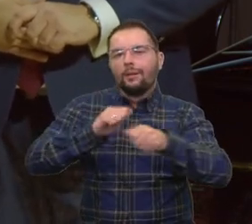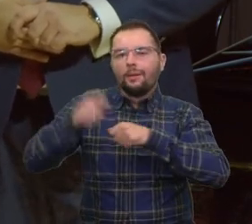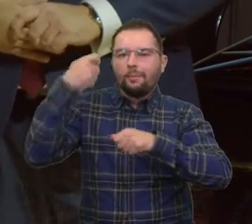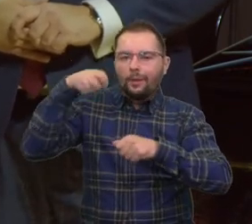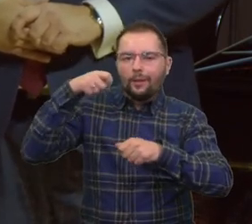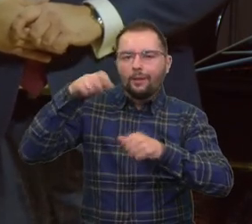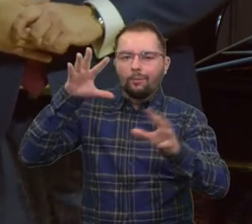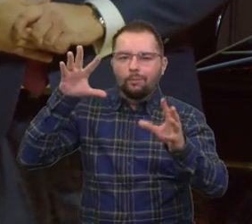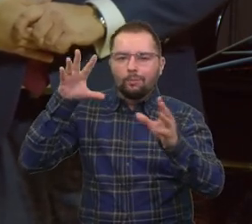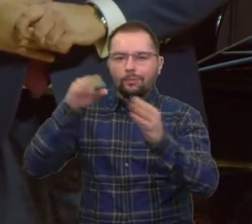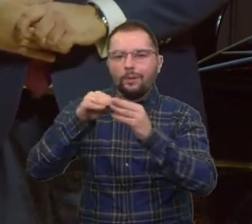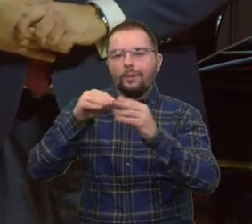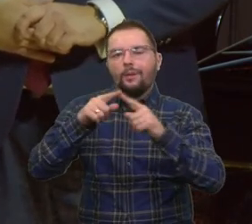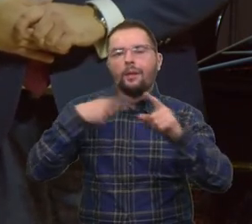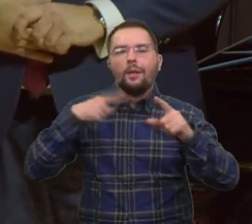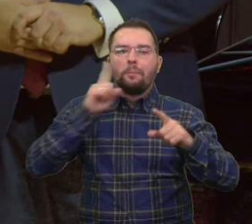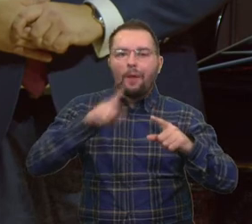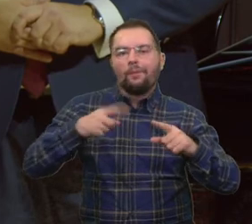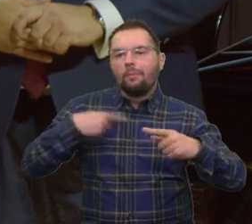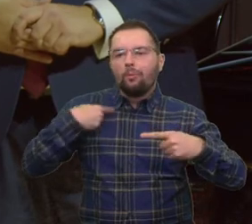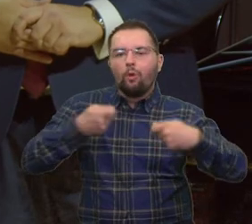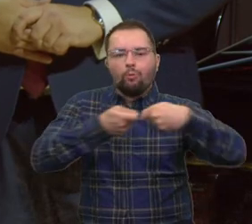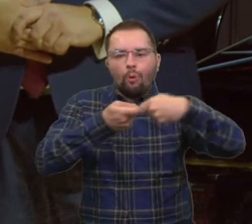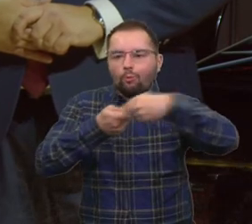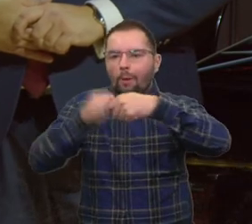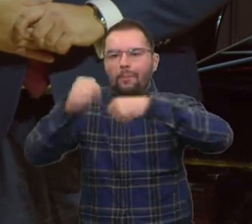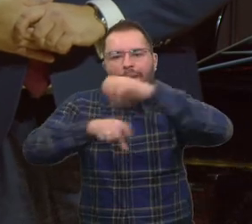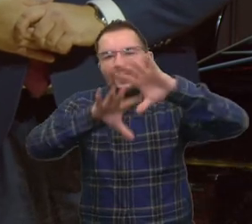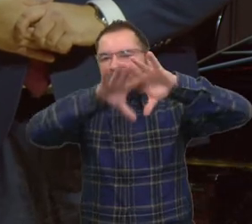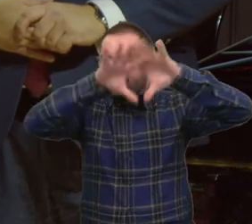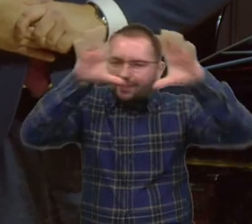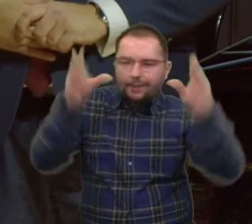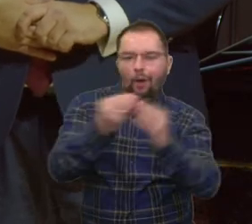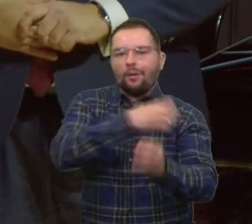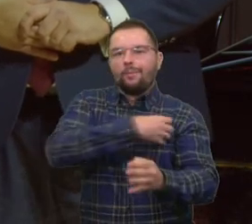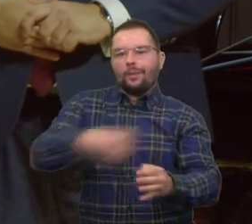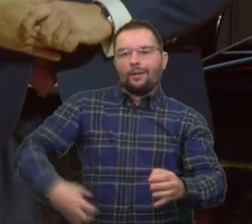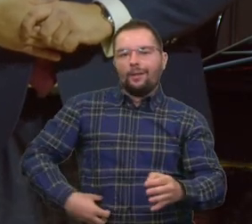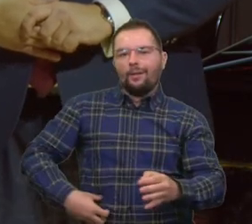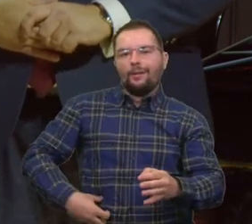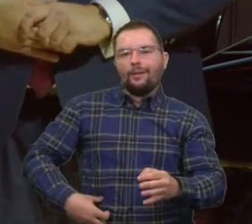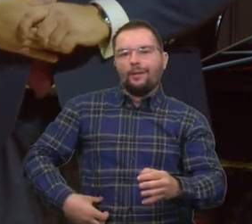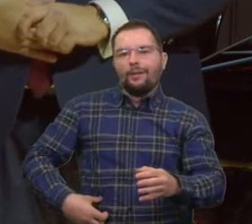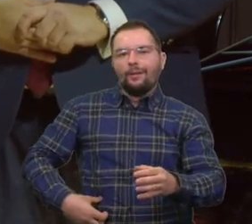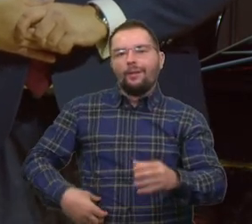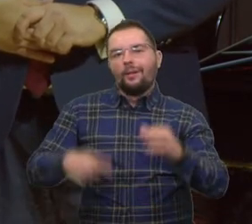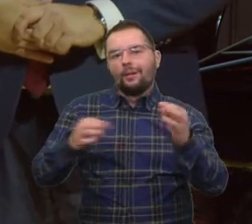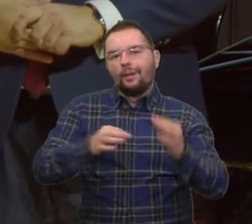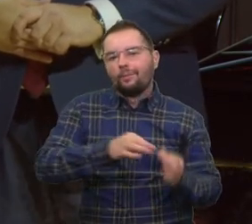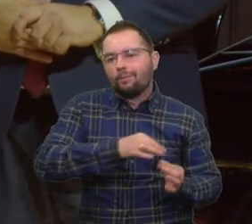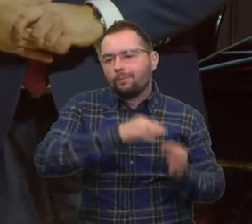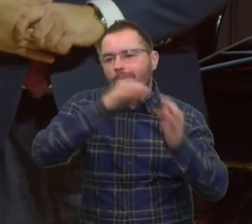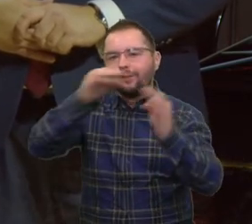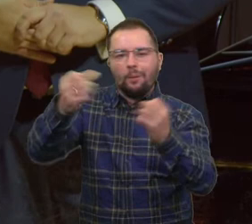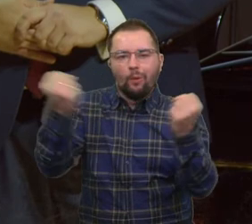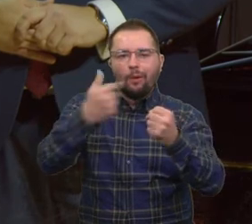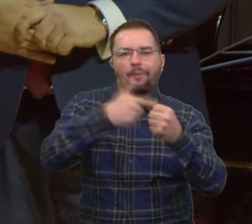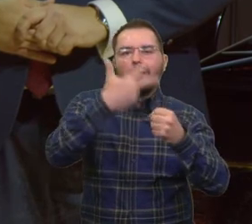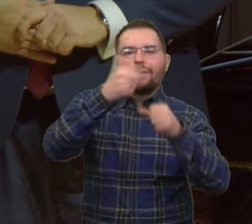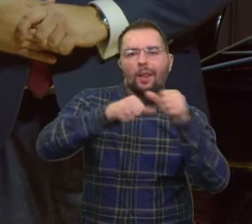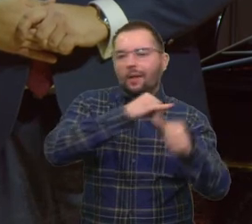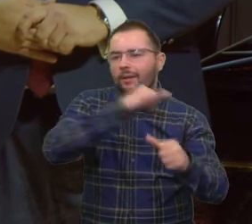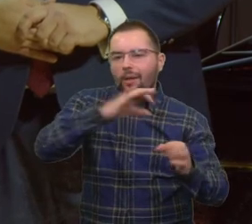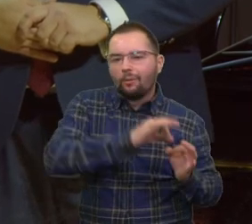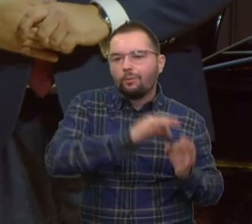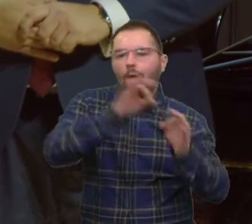miałem okazję współpracować tak naprawdę z wszystkimi marszałkami, począwszy od Janka Olbrychta i skończywszy teraz na panu marszałku